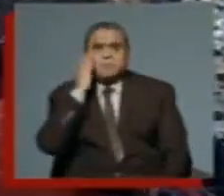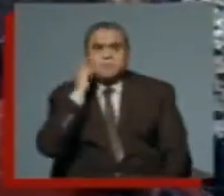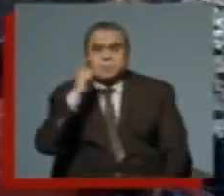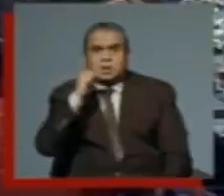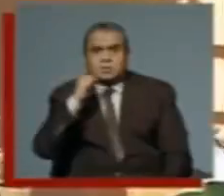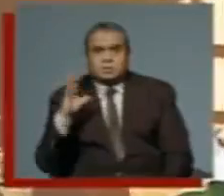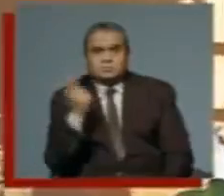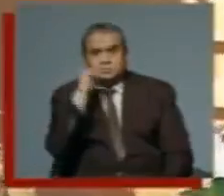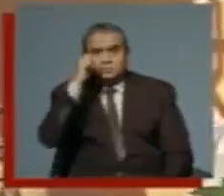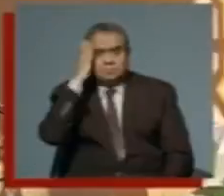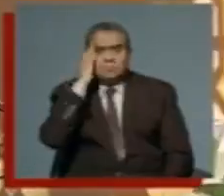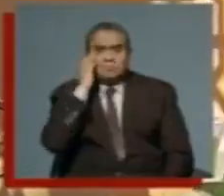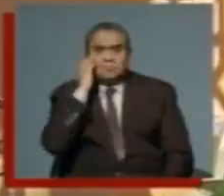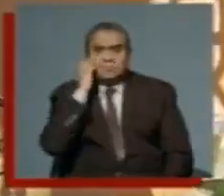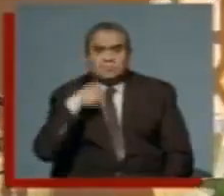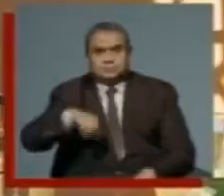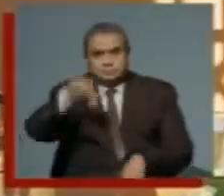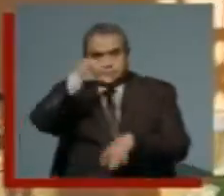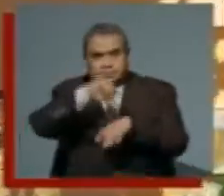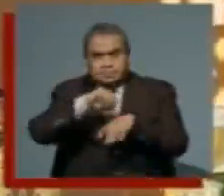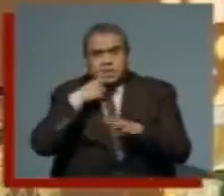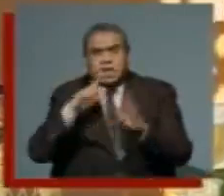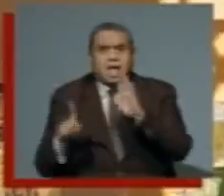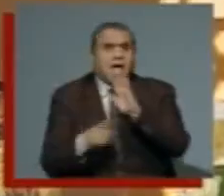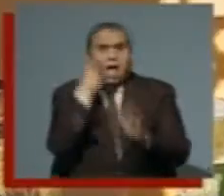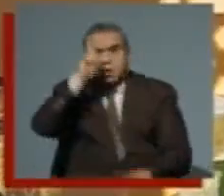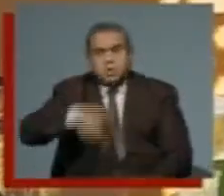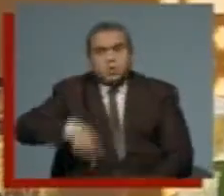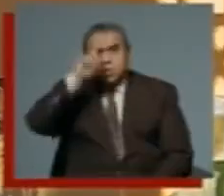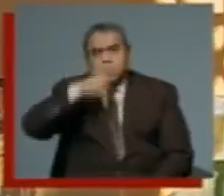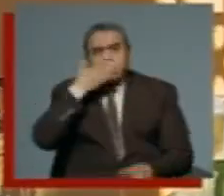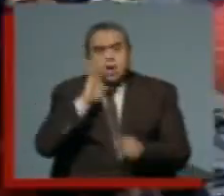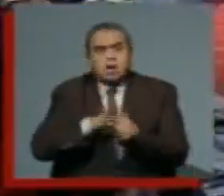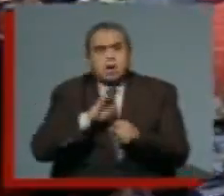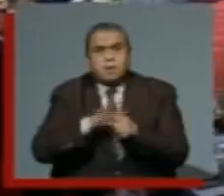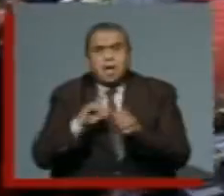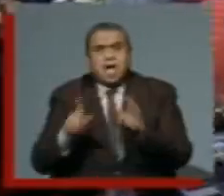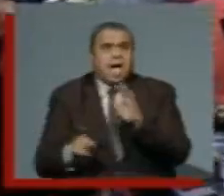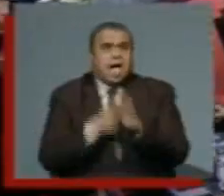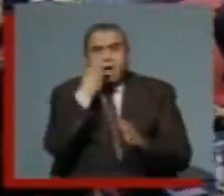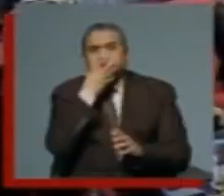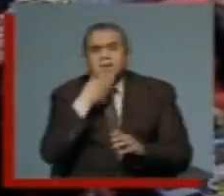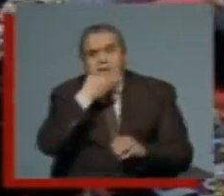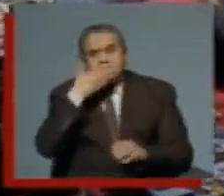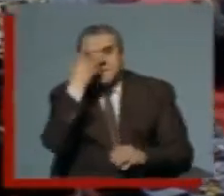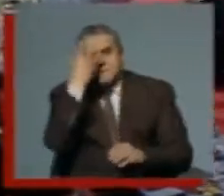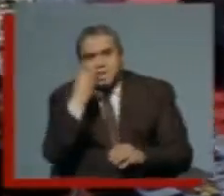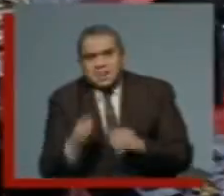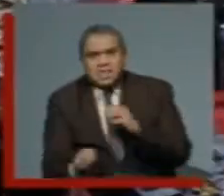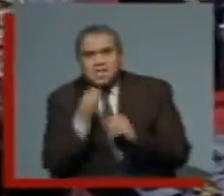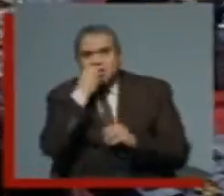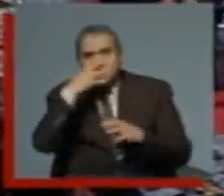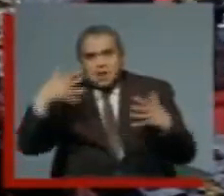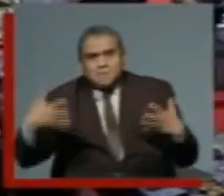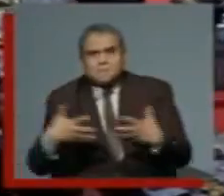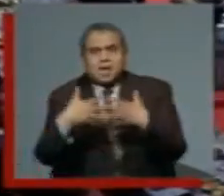ورائعه ان يكون اول ليله في رمضان واول سحور ان حضرتك تتسحر وسط